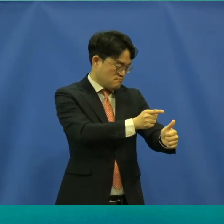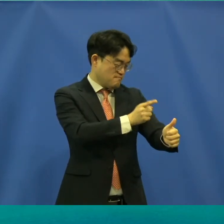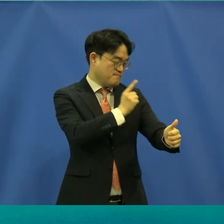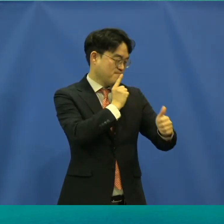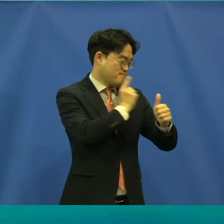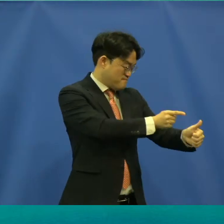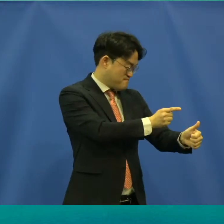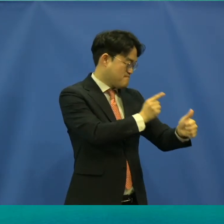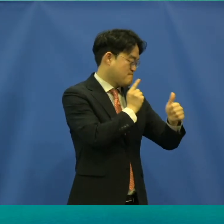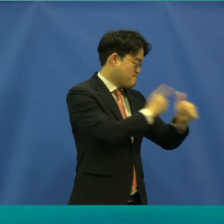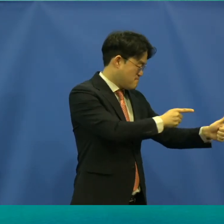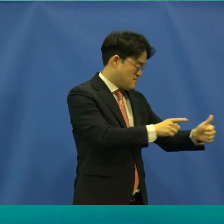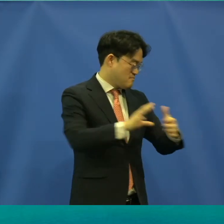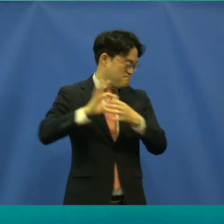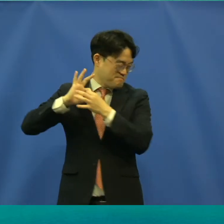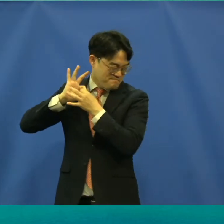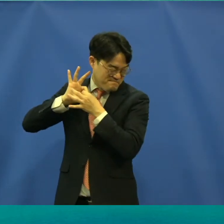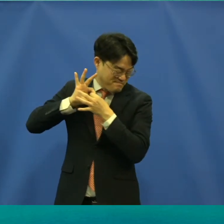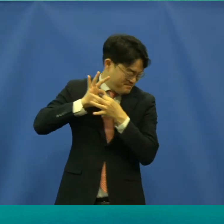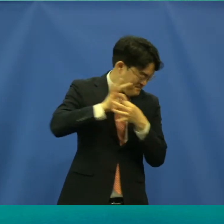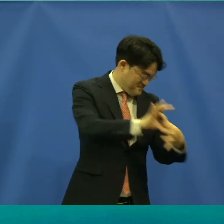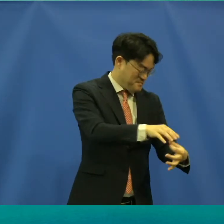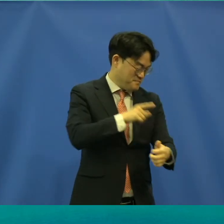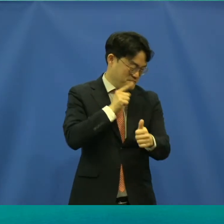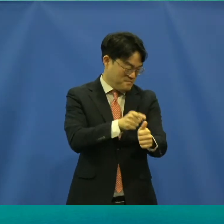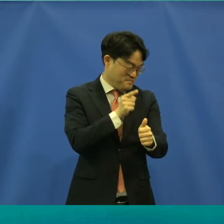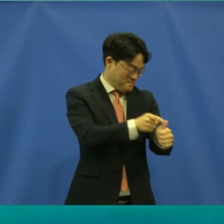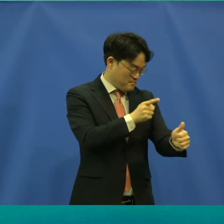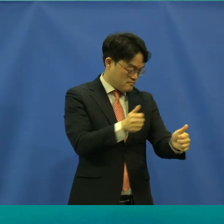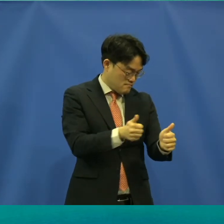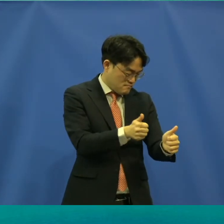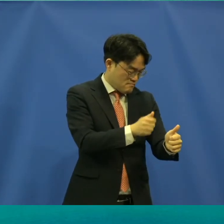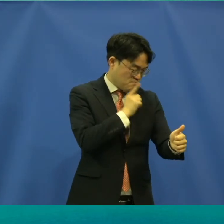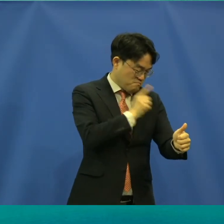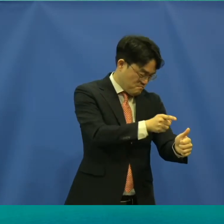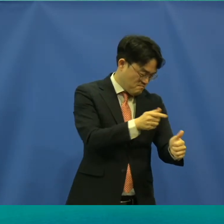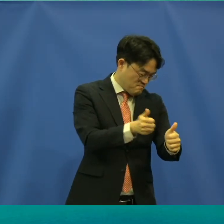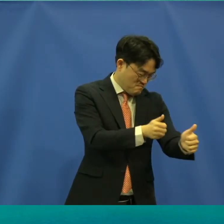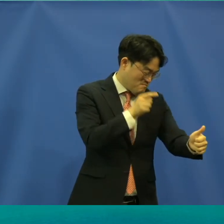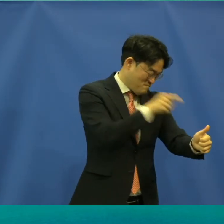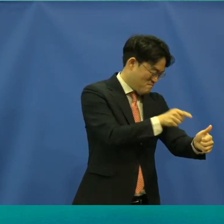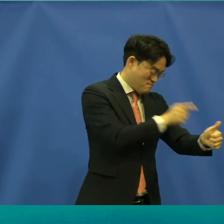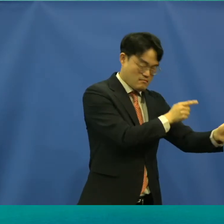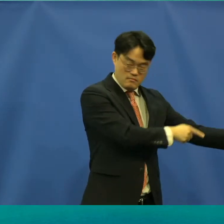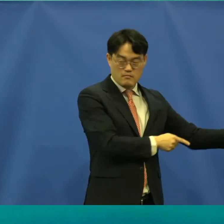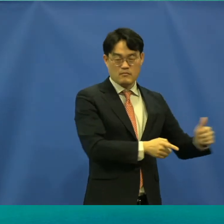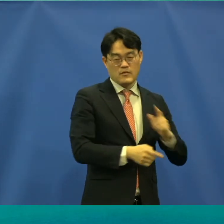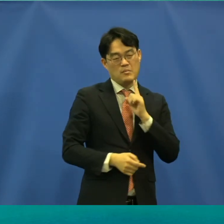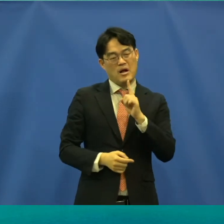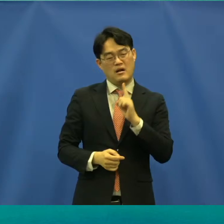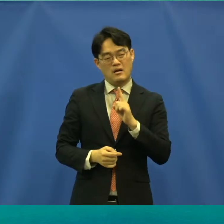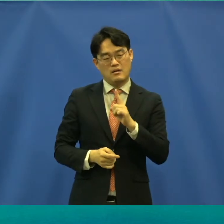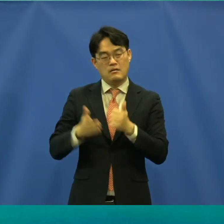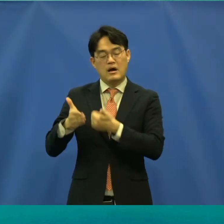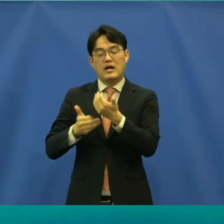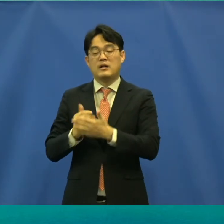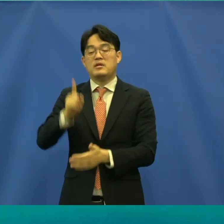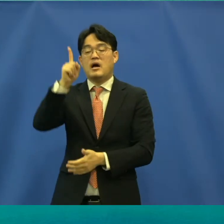말씀하십니다. 그러니까 하나님은 한 번 말씀하시고 끝내는 분이 아닙니다.